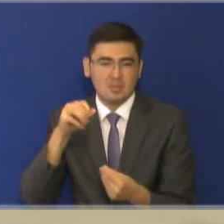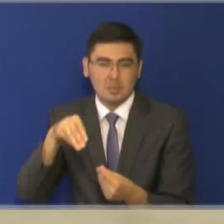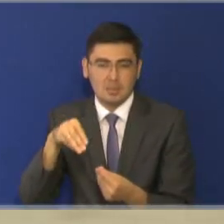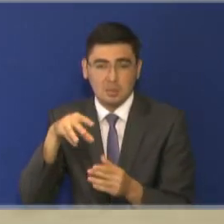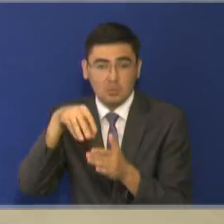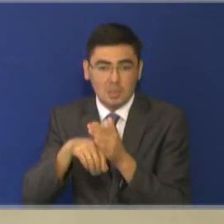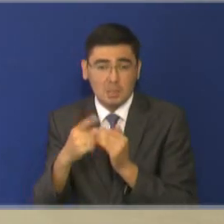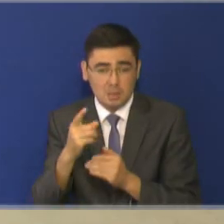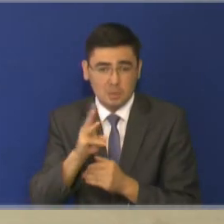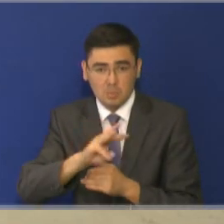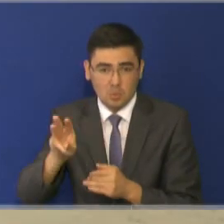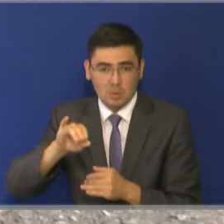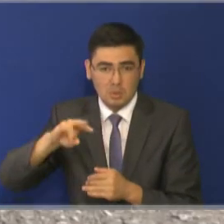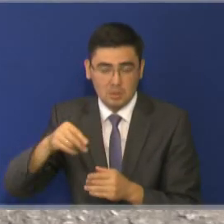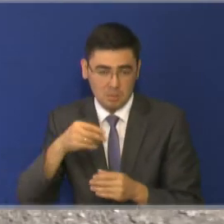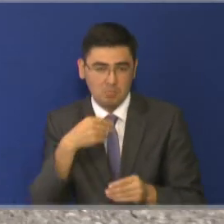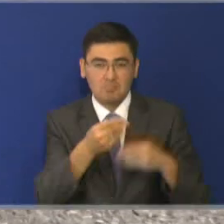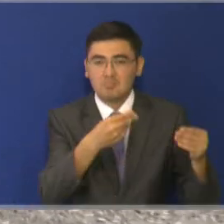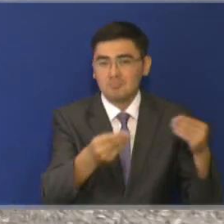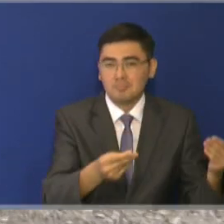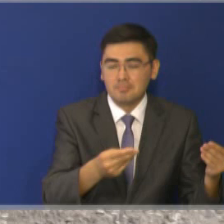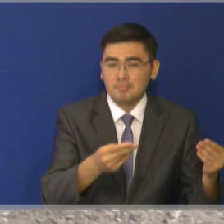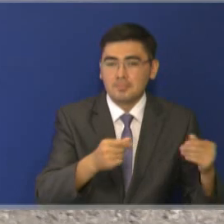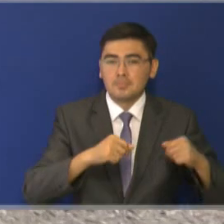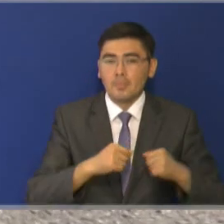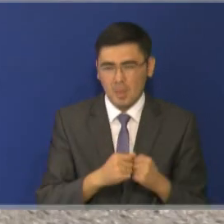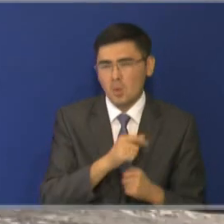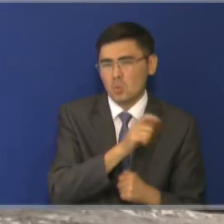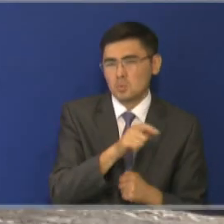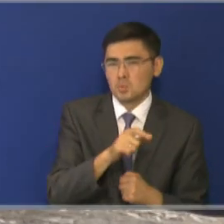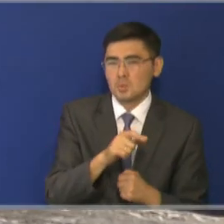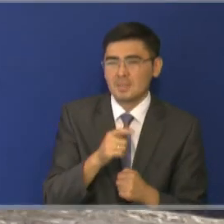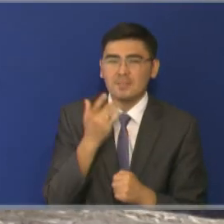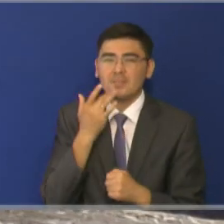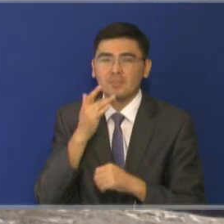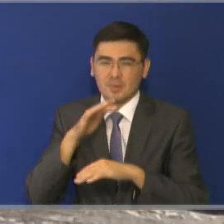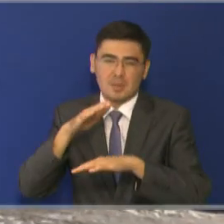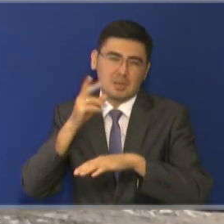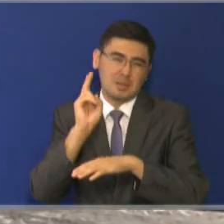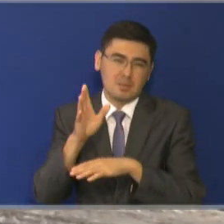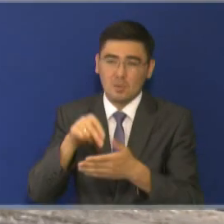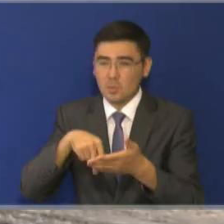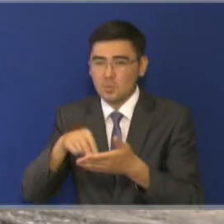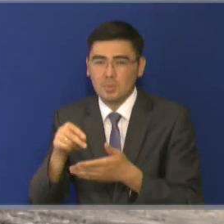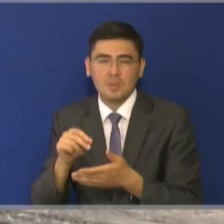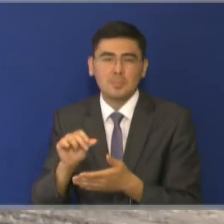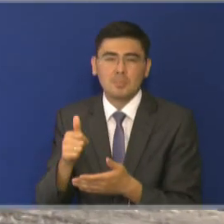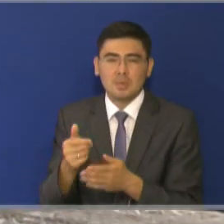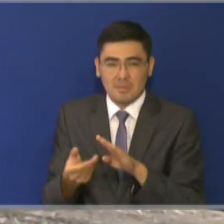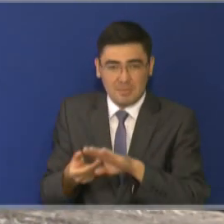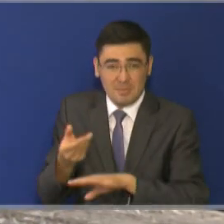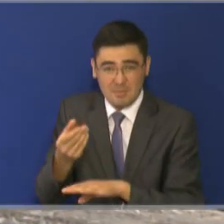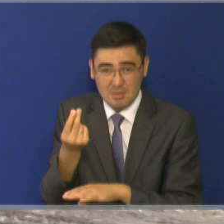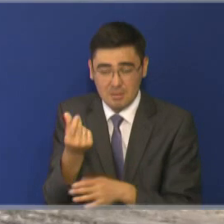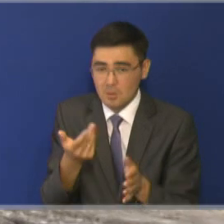1 миллион теңгені құрайды. Сертификаттар алғашқы жарнаны төлей алмайтын аз қамтылған отбасыларға әлеуметтік қолдау ретінде қайтарымсыз